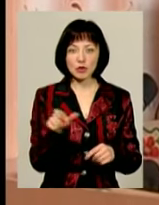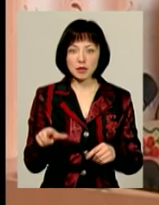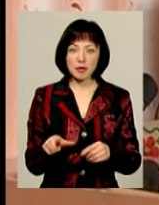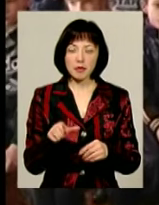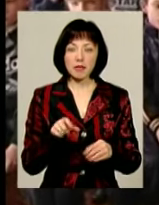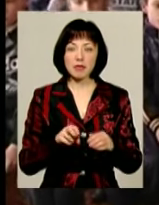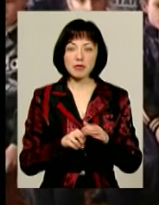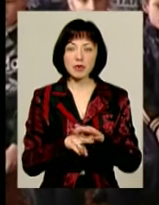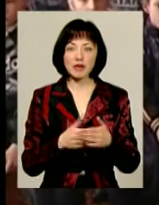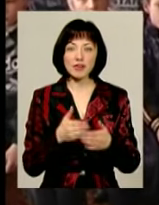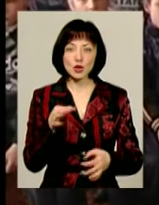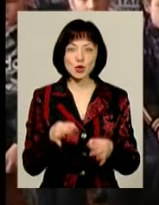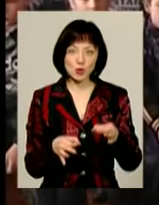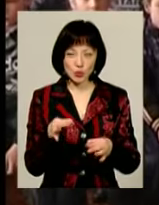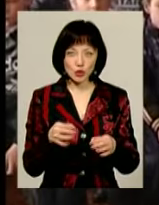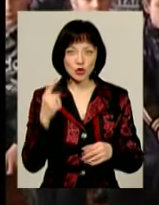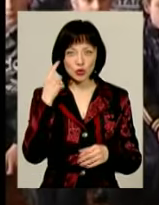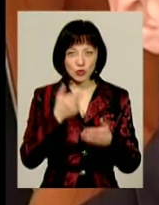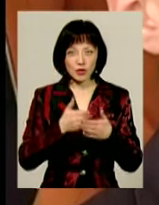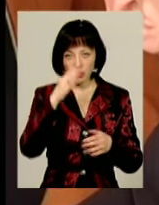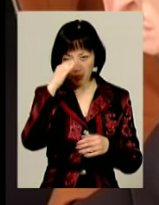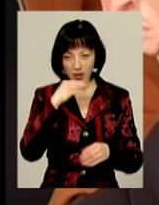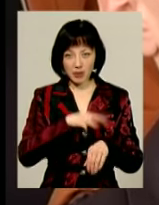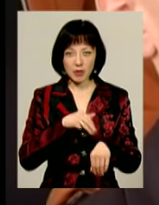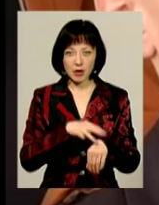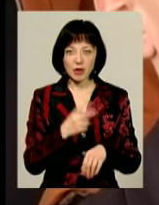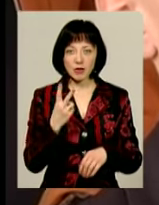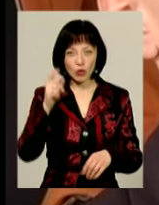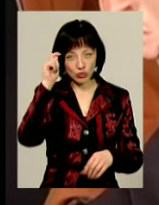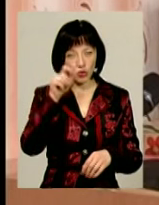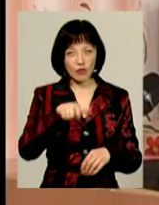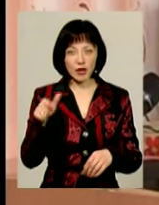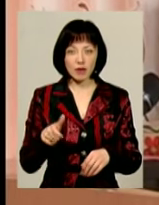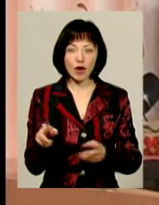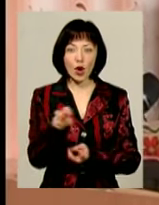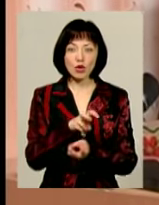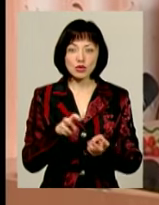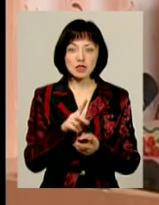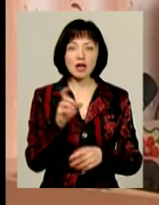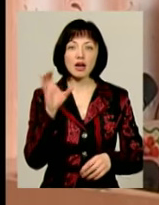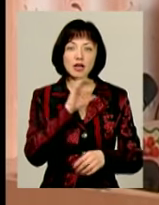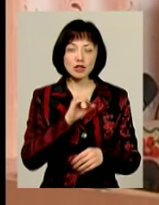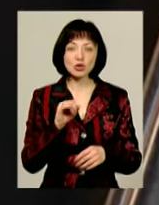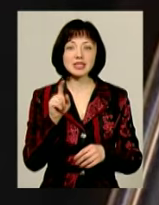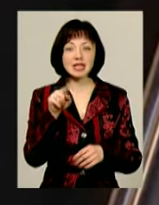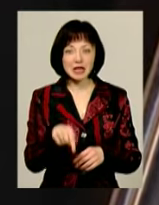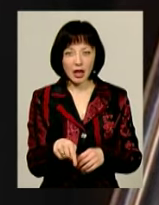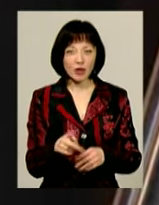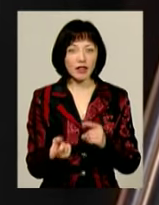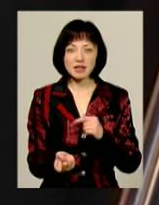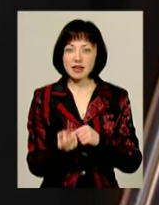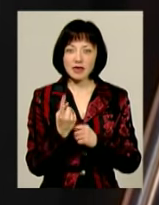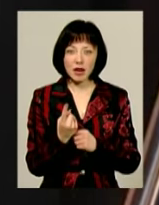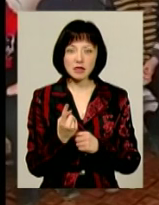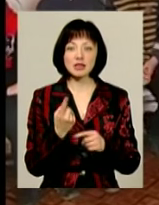переховувались від суду. Хлопчик неодноразово чув від батька-правоохоронця про двох чоловіків, яких розшукували за крадіжку та за те, що не з'являлися